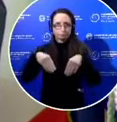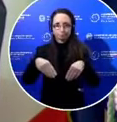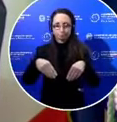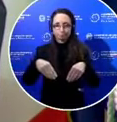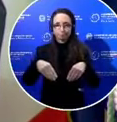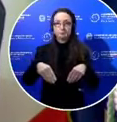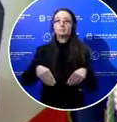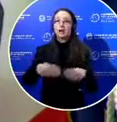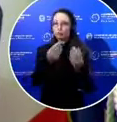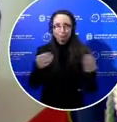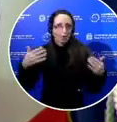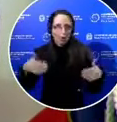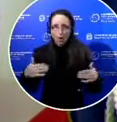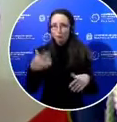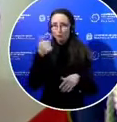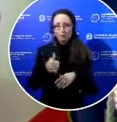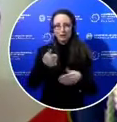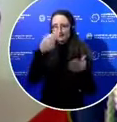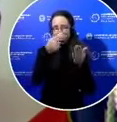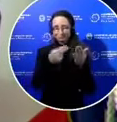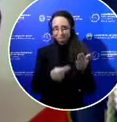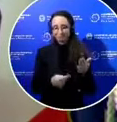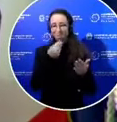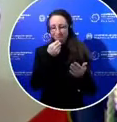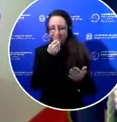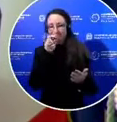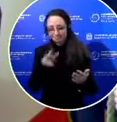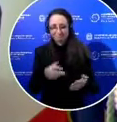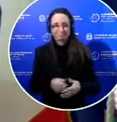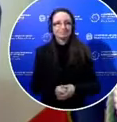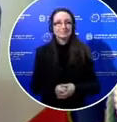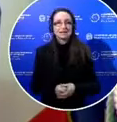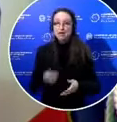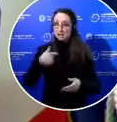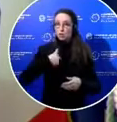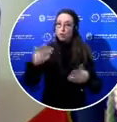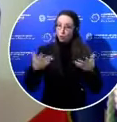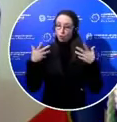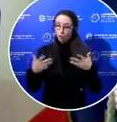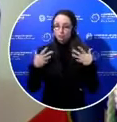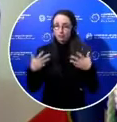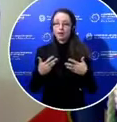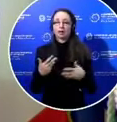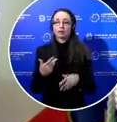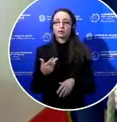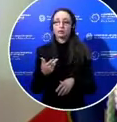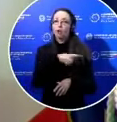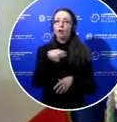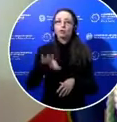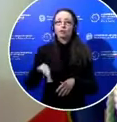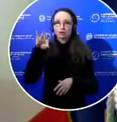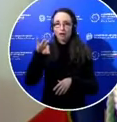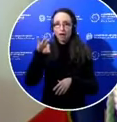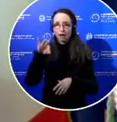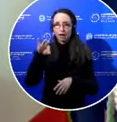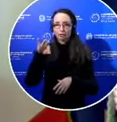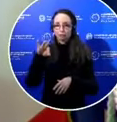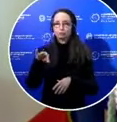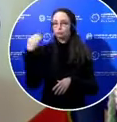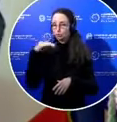per citarle ad una. Sono contento e orgoglioso che abbiate scelto il nostro capoluogo e la nostra Regione per questo